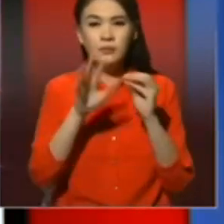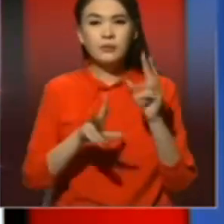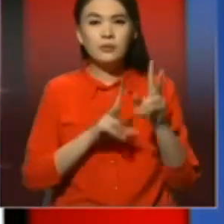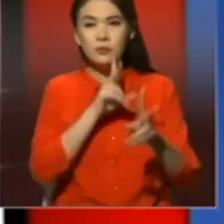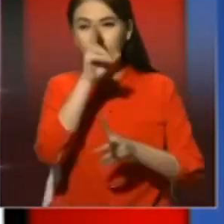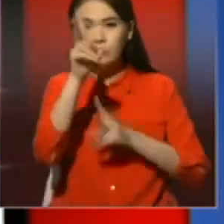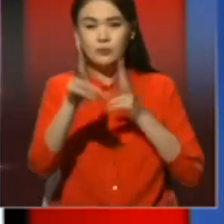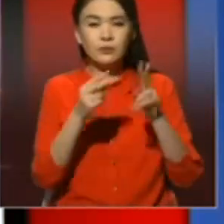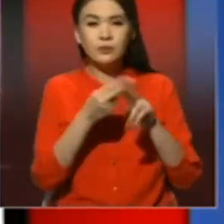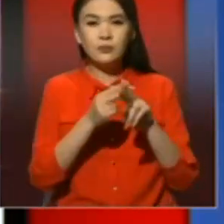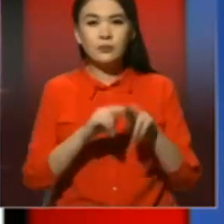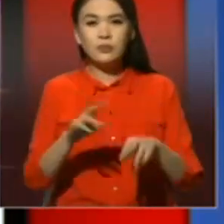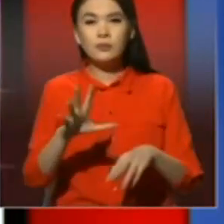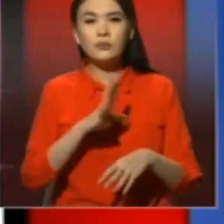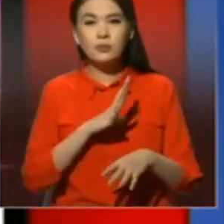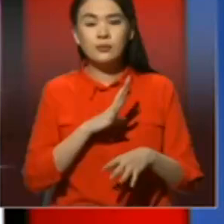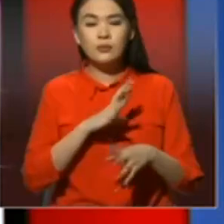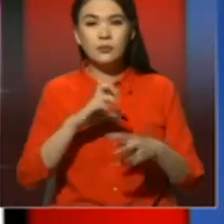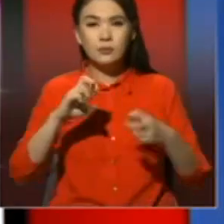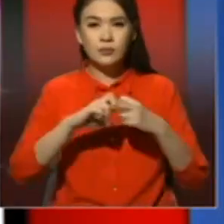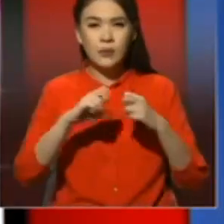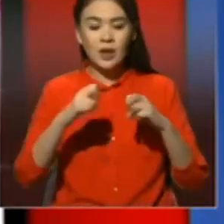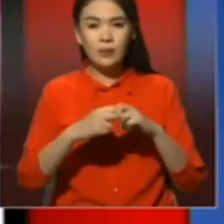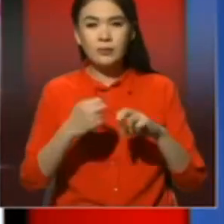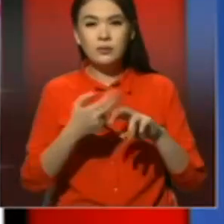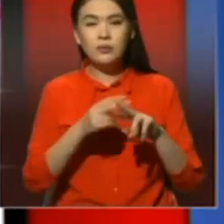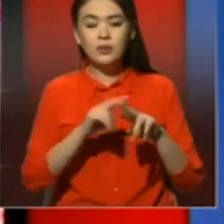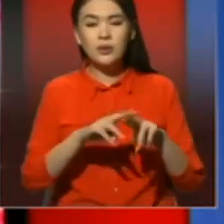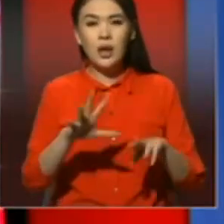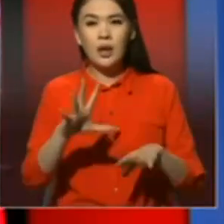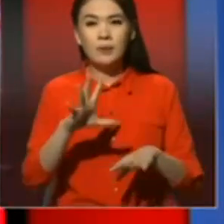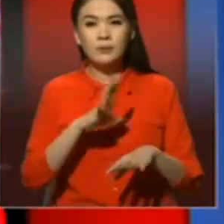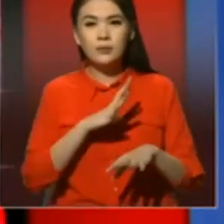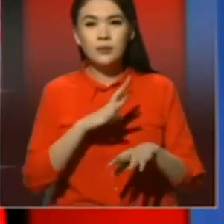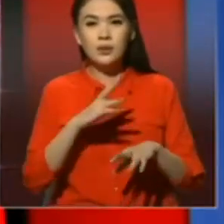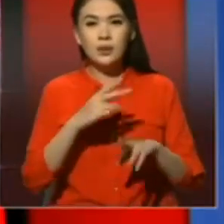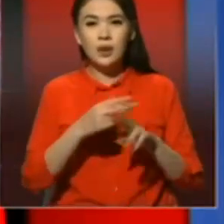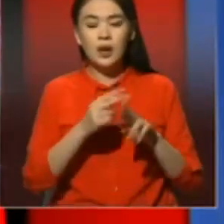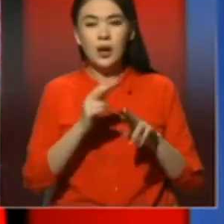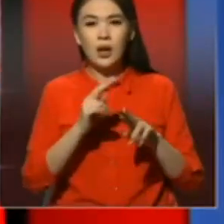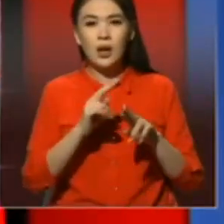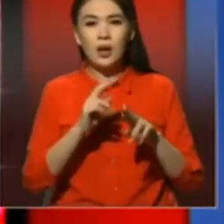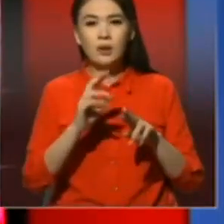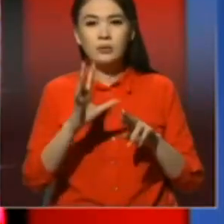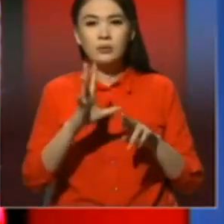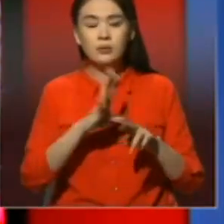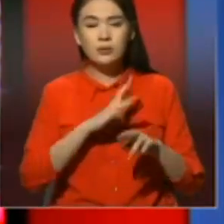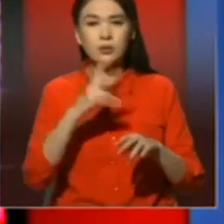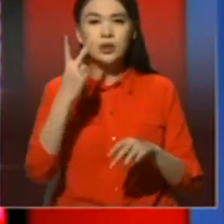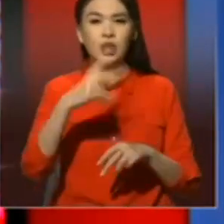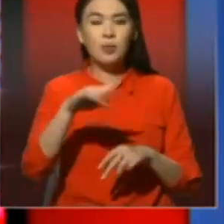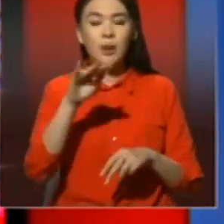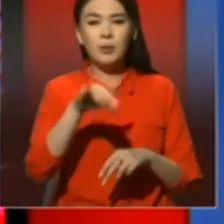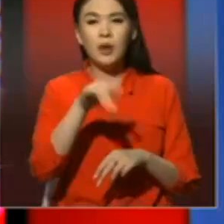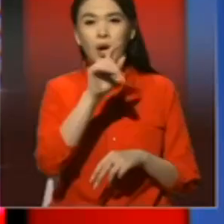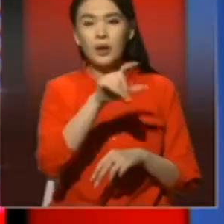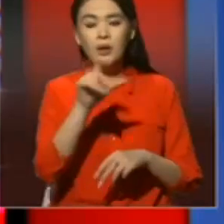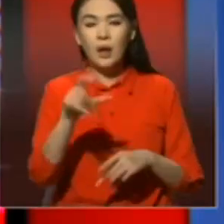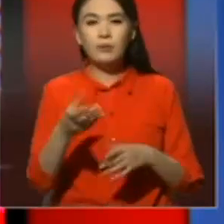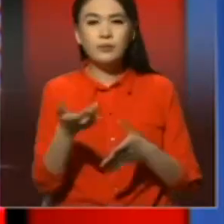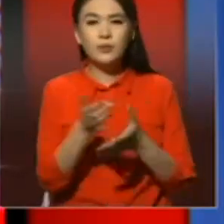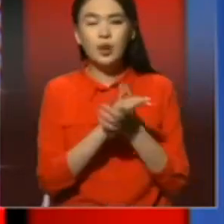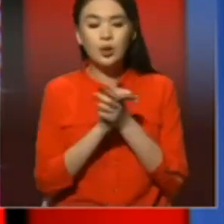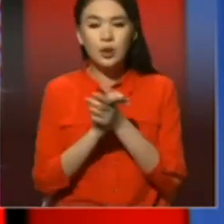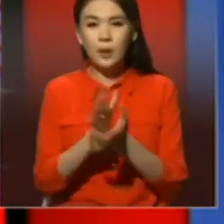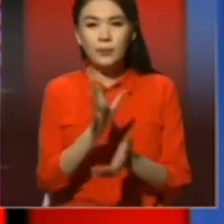қаралды, 10,000 мәселе, 10,000 арыз шағым қаралды дегенде кемінде 20,000 адам жаңағыдай достастырды,